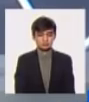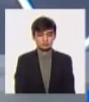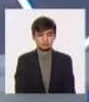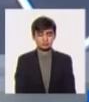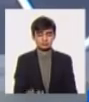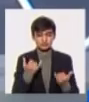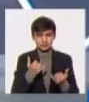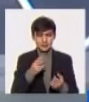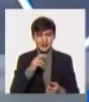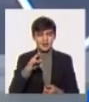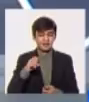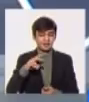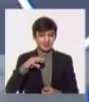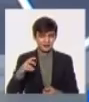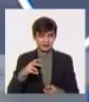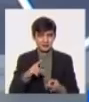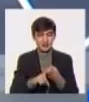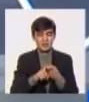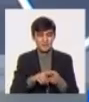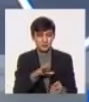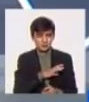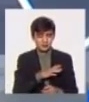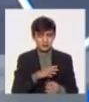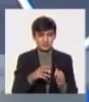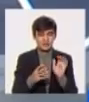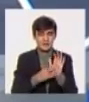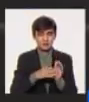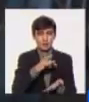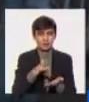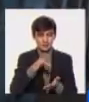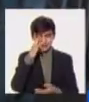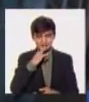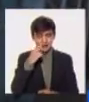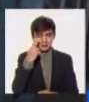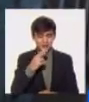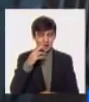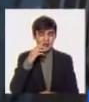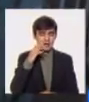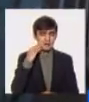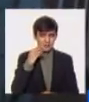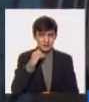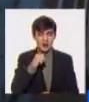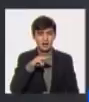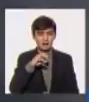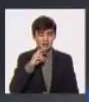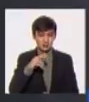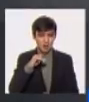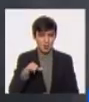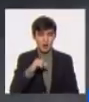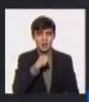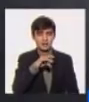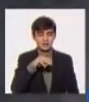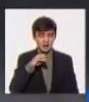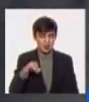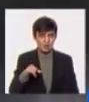На сегодня карантин по коронавирусу введен в 9 городах Казахстана. К Алматы, Нур-Султану, Актау и Атырау присоединилась